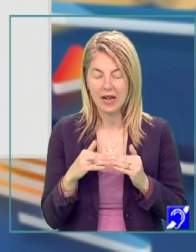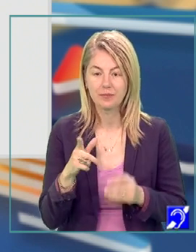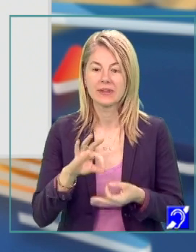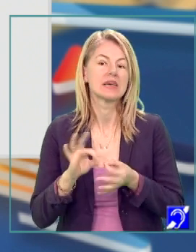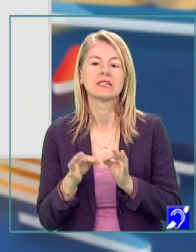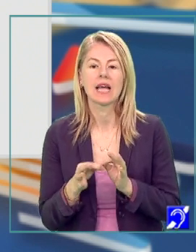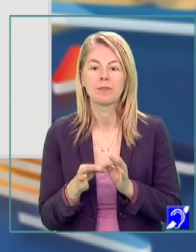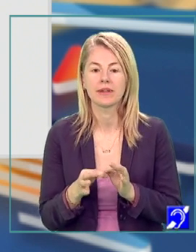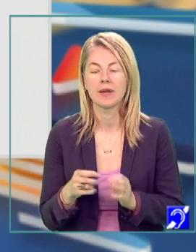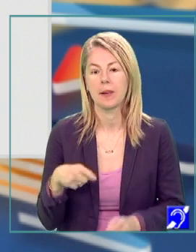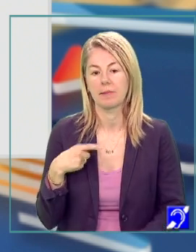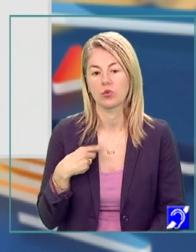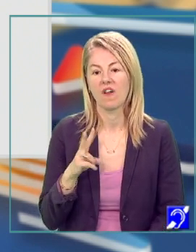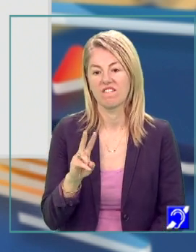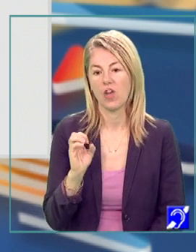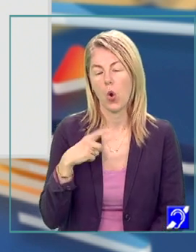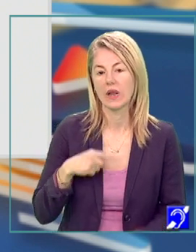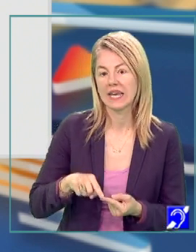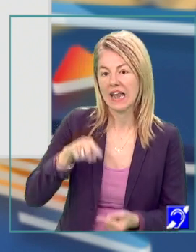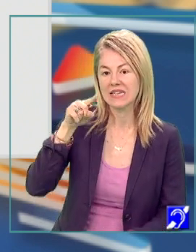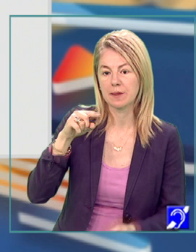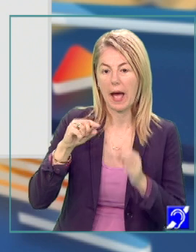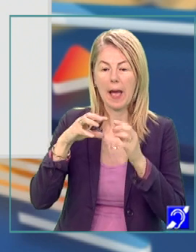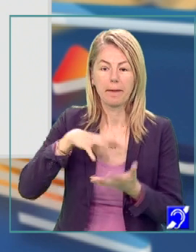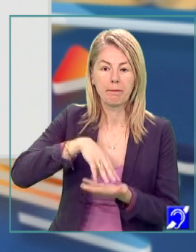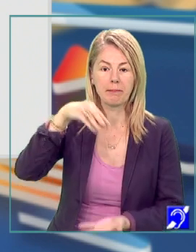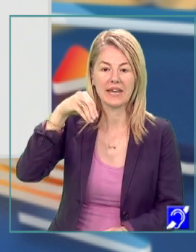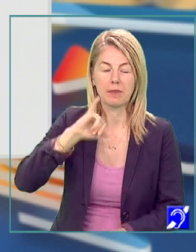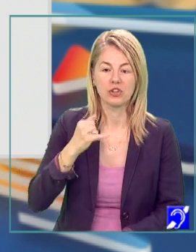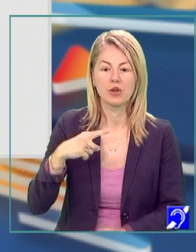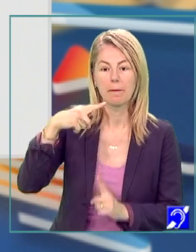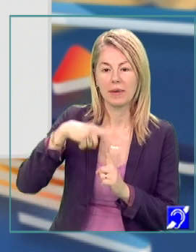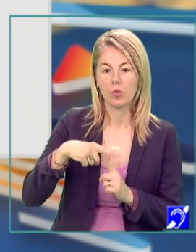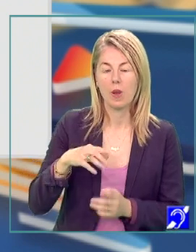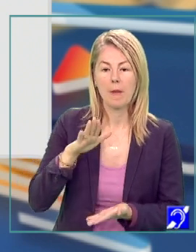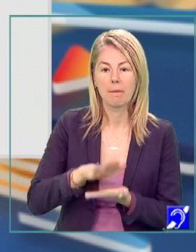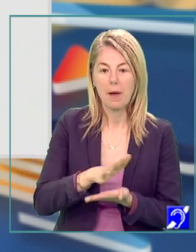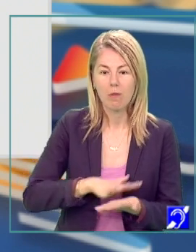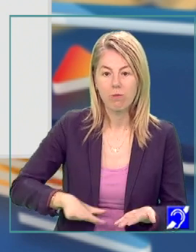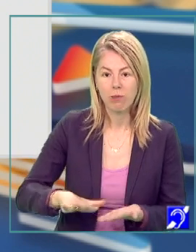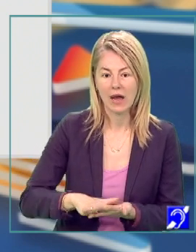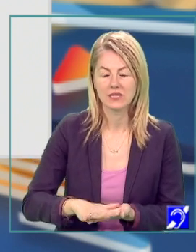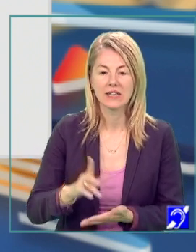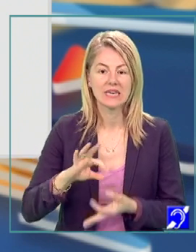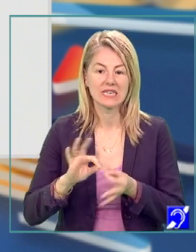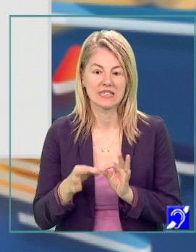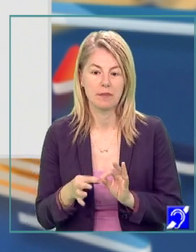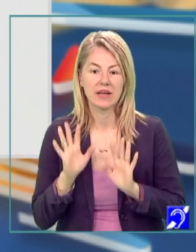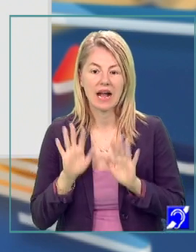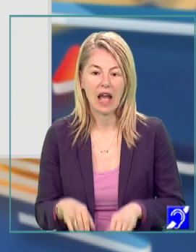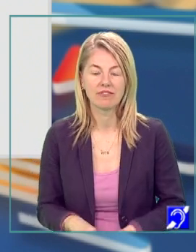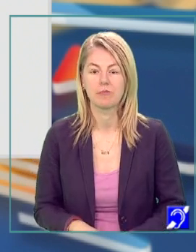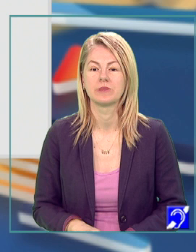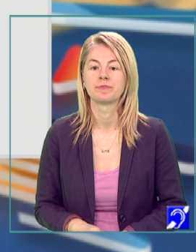Înseamnă, fiind VO înălțimea piramidei și ea fiind perpendiculară pe planul bazei din definiție, înseamnă că avem